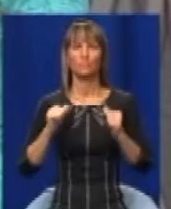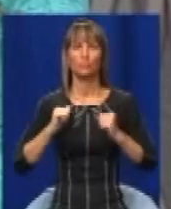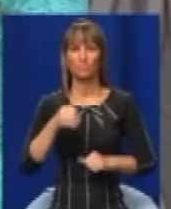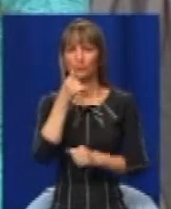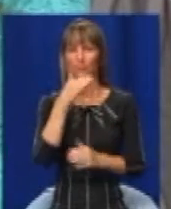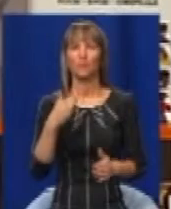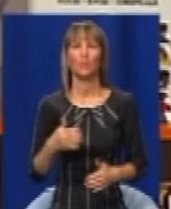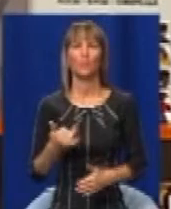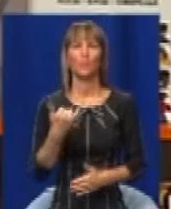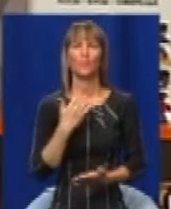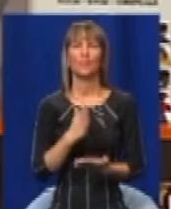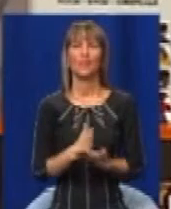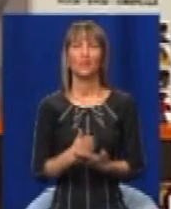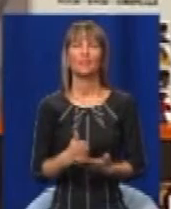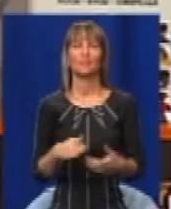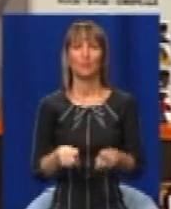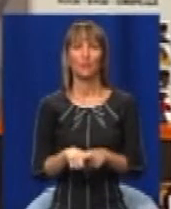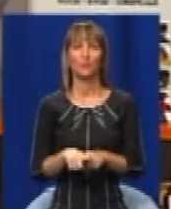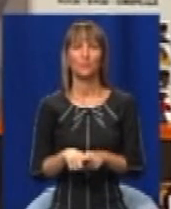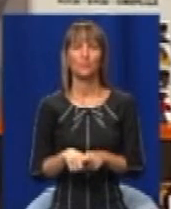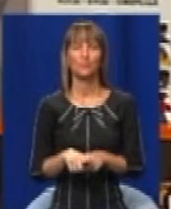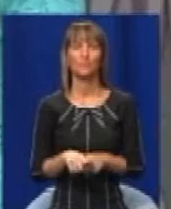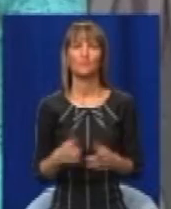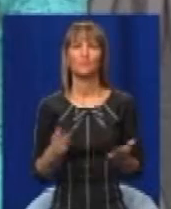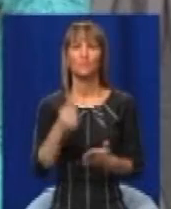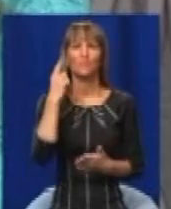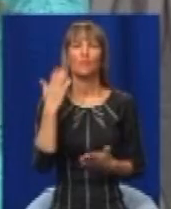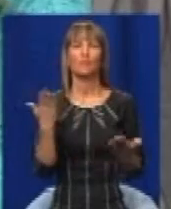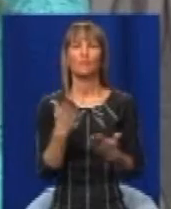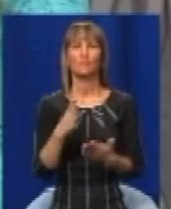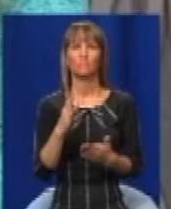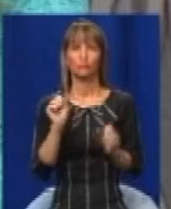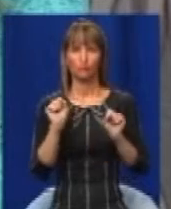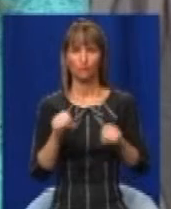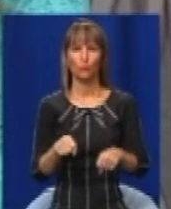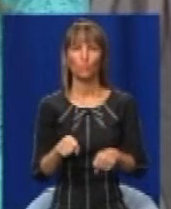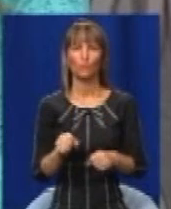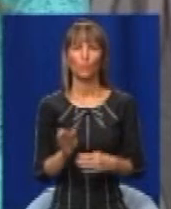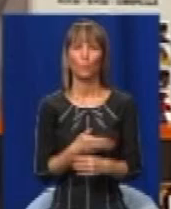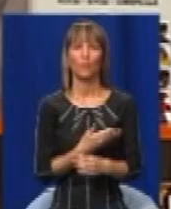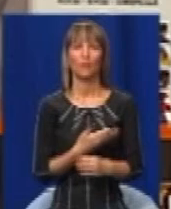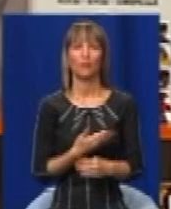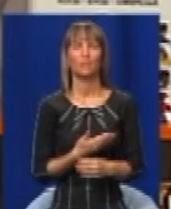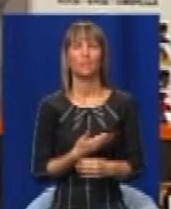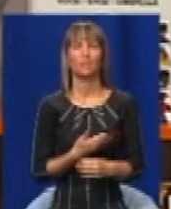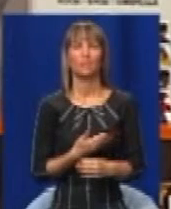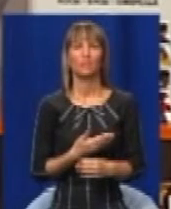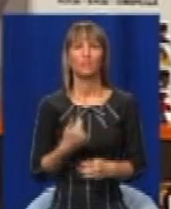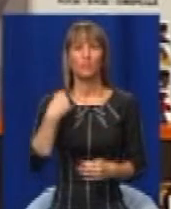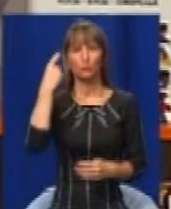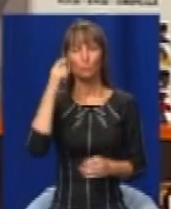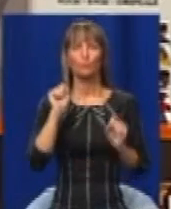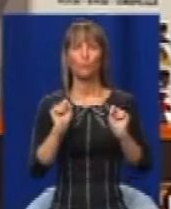зробити? Ну, у мене є таке. А як ти думаєш, як його подолати? Можна якось? Ну,